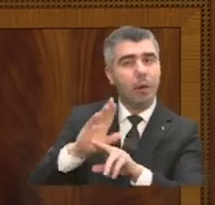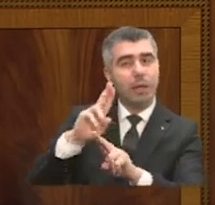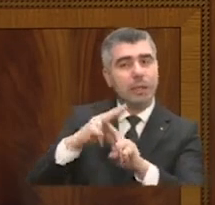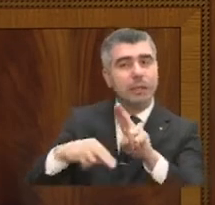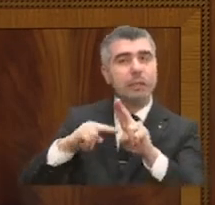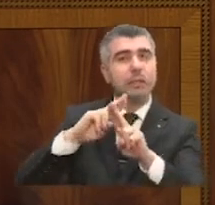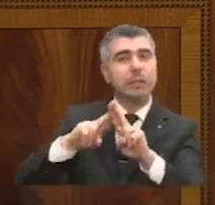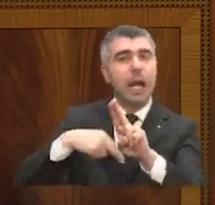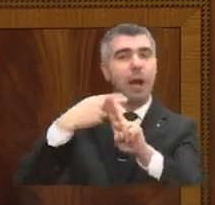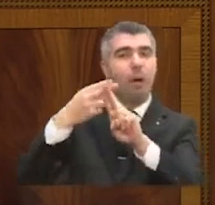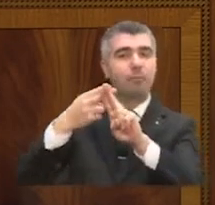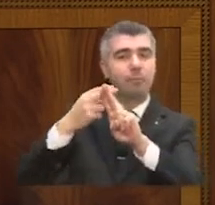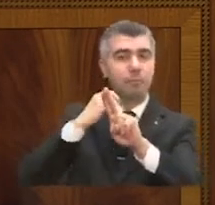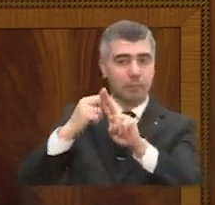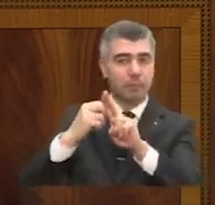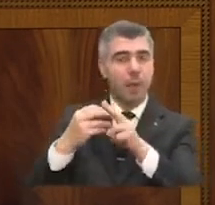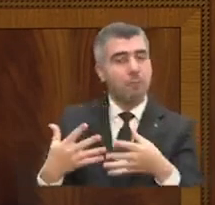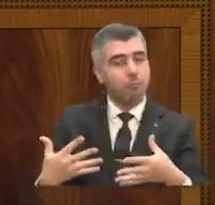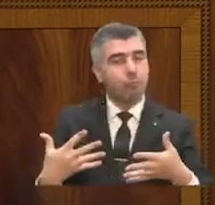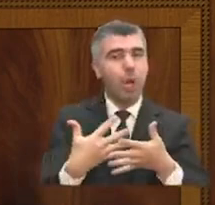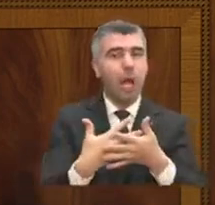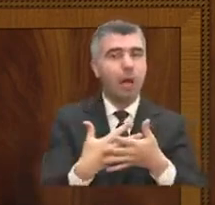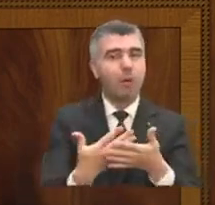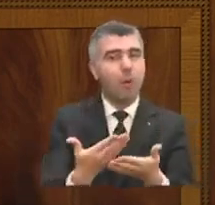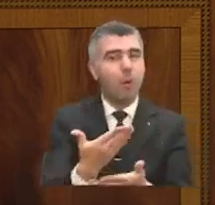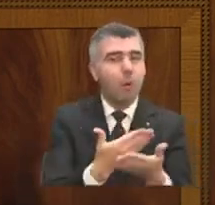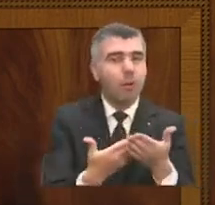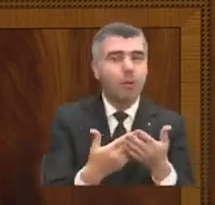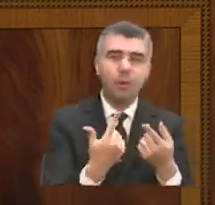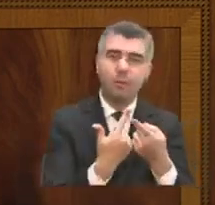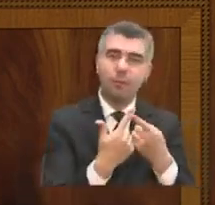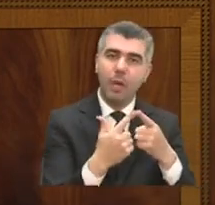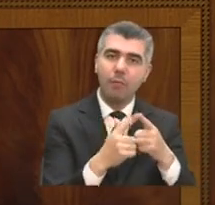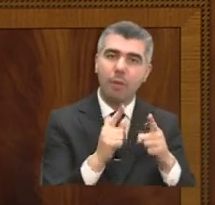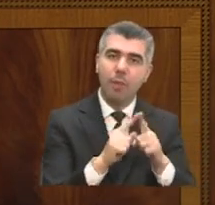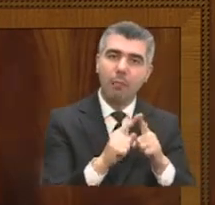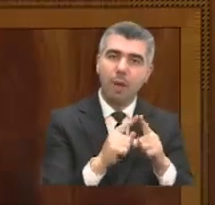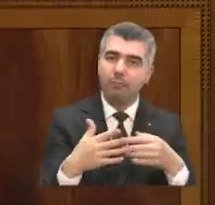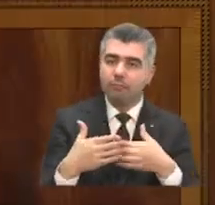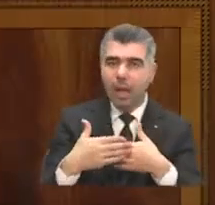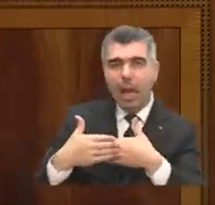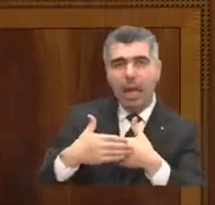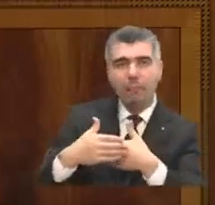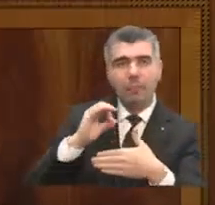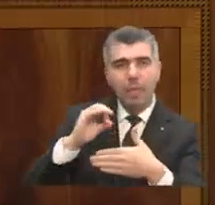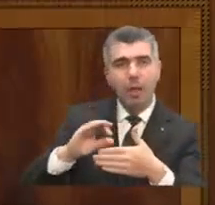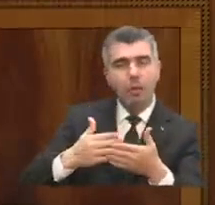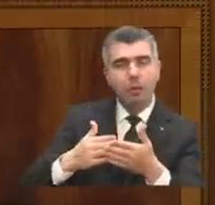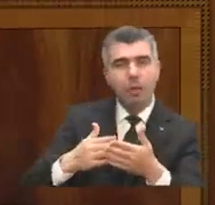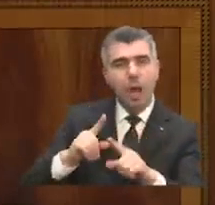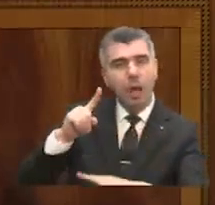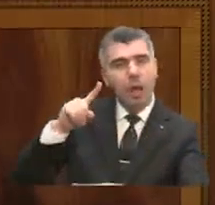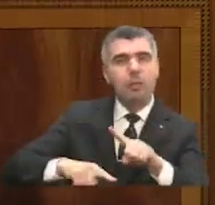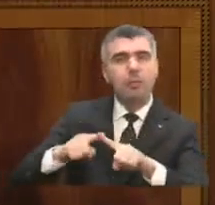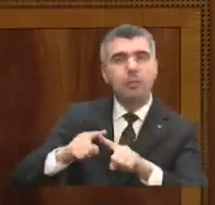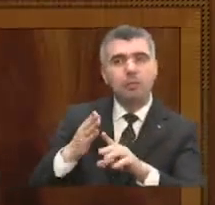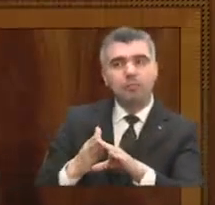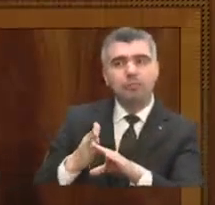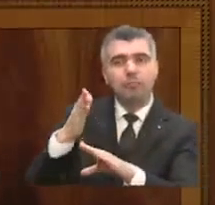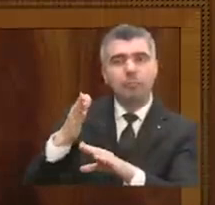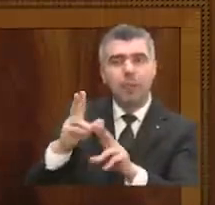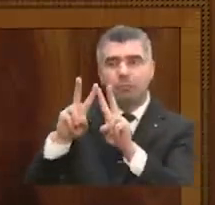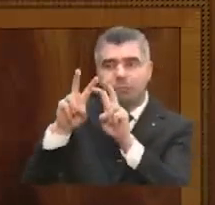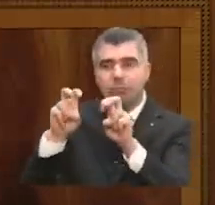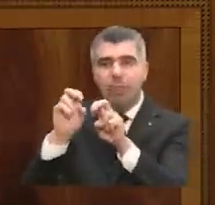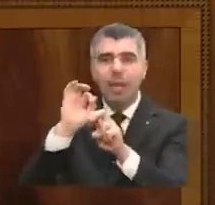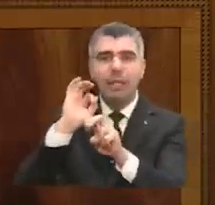عليكم انطلاقاً مما يجمعنا من شراكات تنبني على حسن الجوار ومبدأ عدم التدخل والحرص على